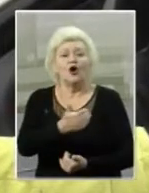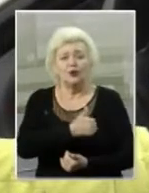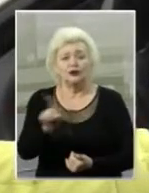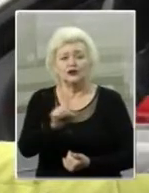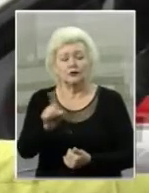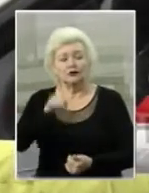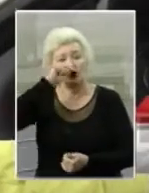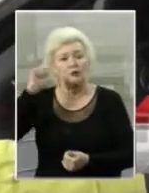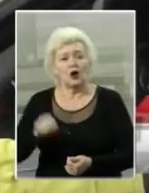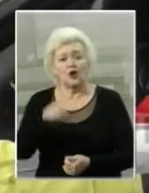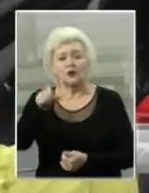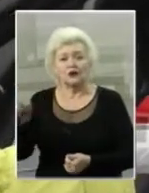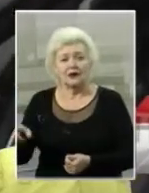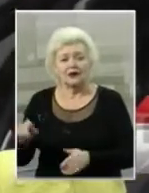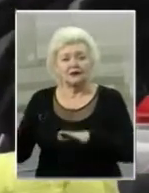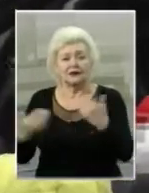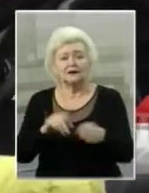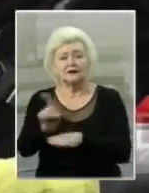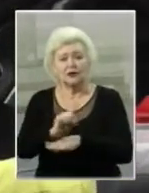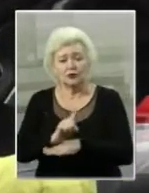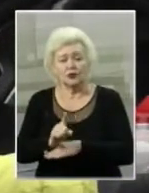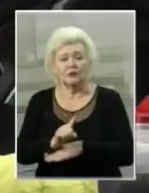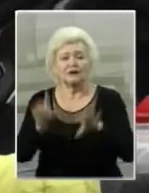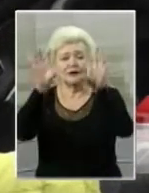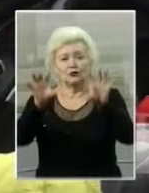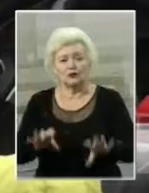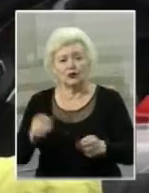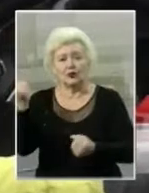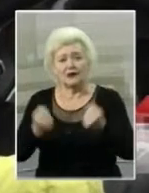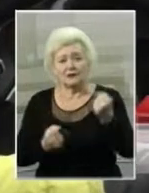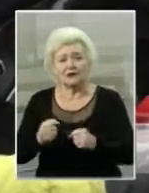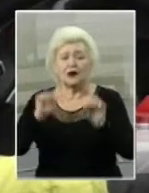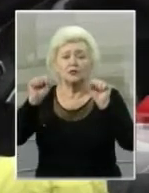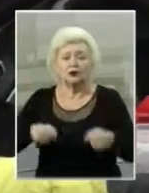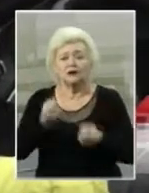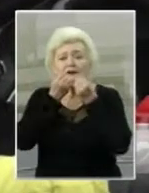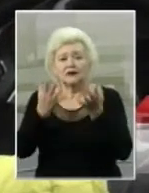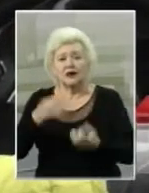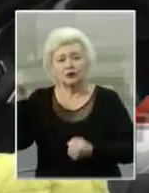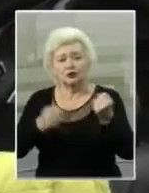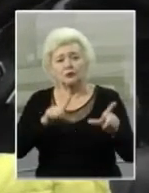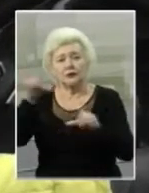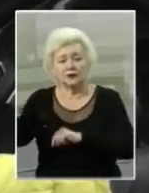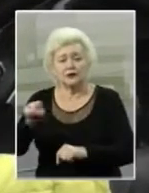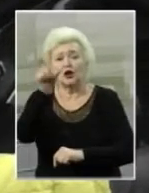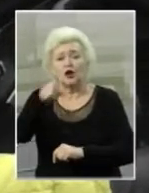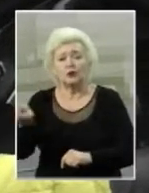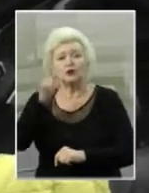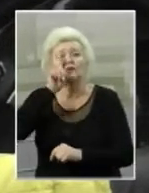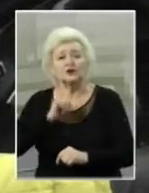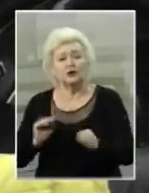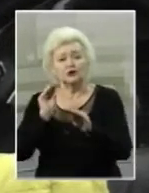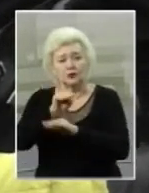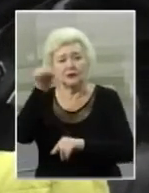щоб українцям і Україні дали нормальне розмитнення авто, можливість на хороших машинах їздити. І людям, щоб комфорту додалося